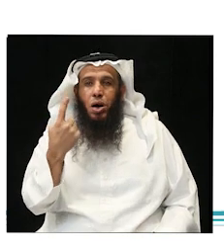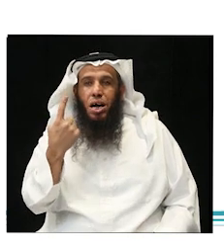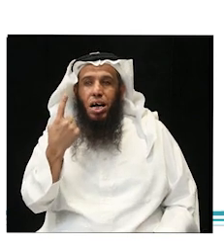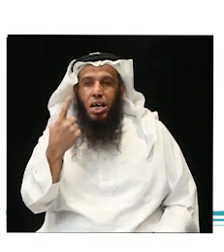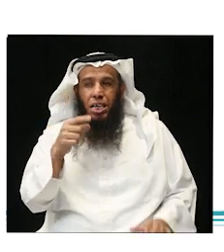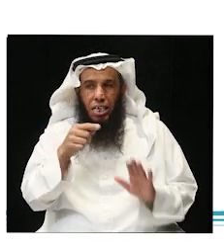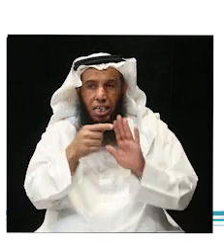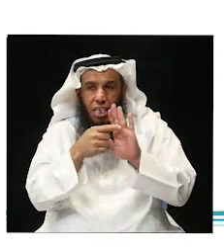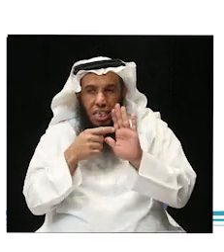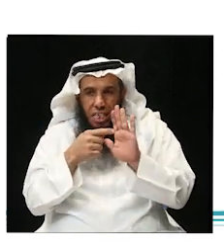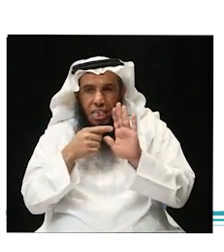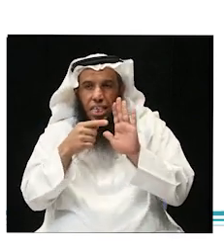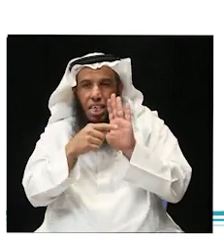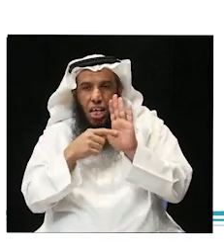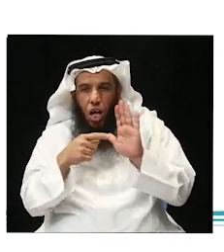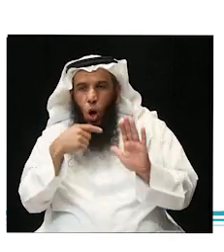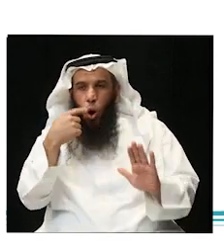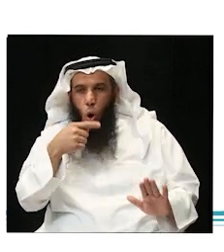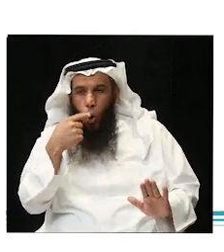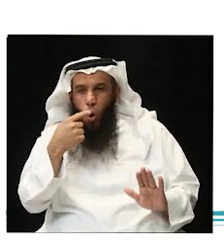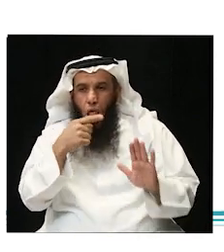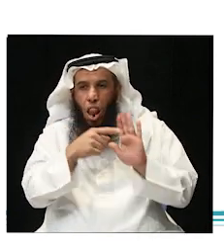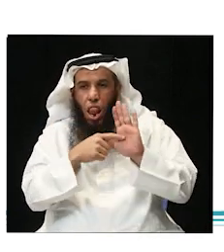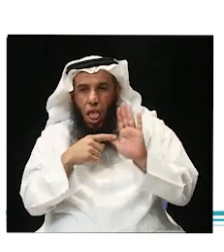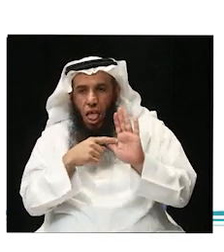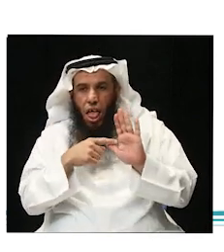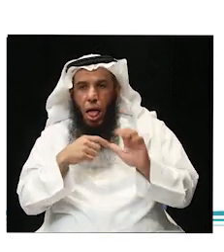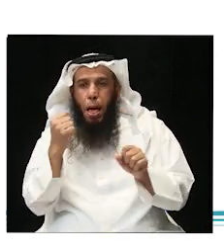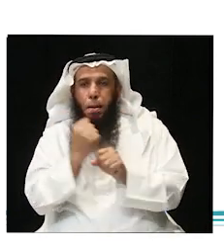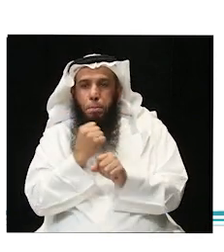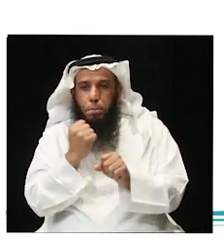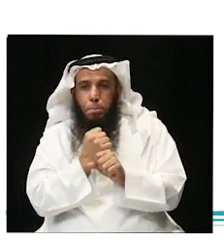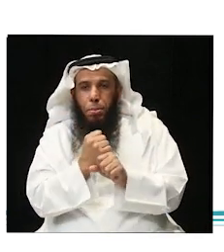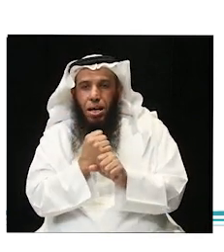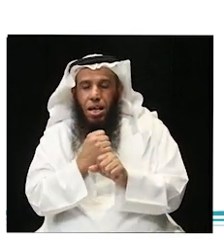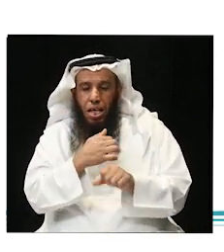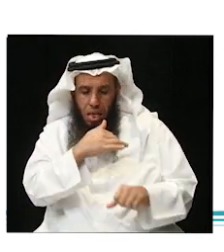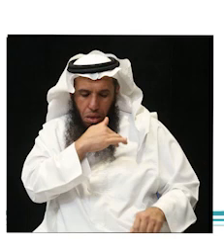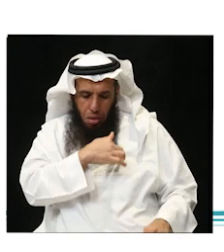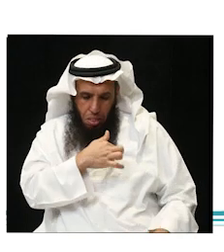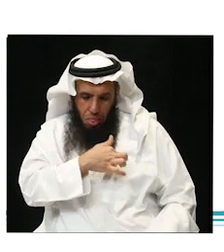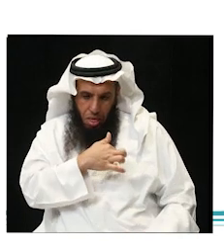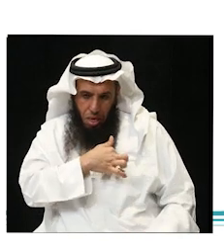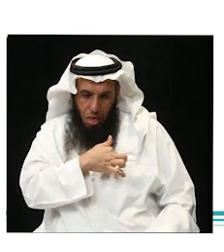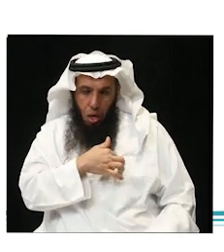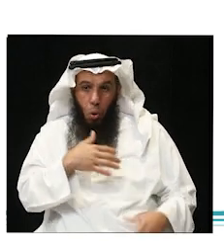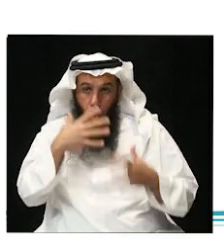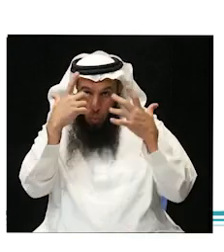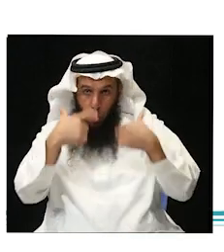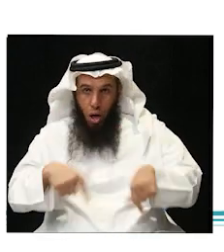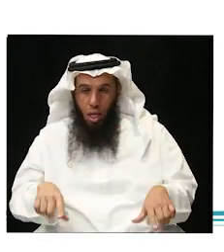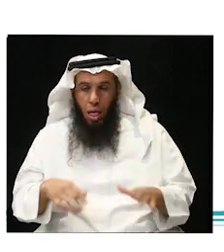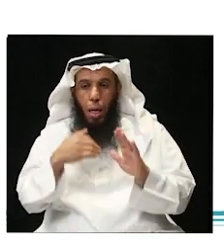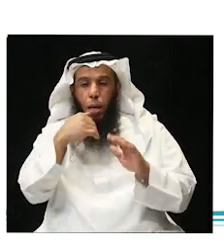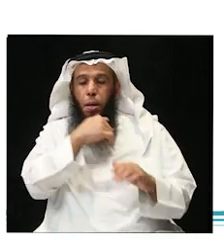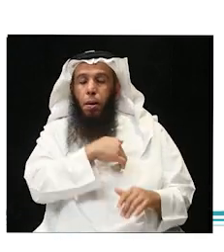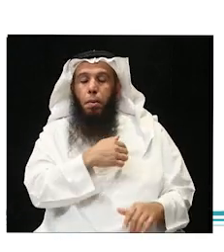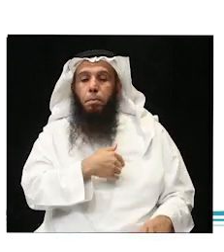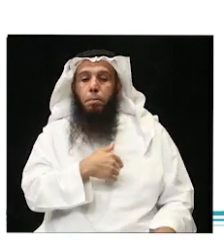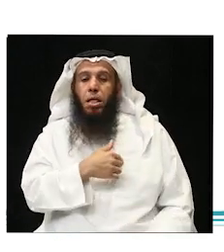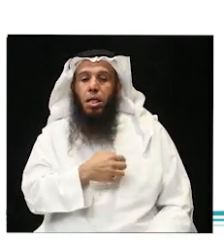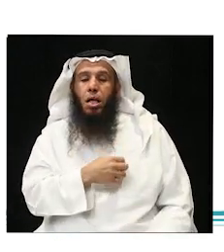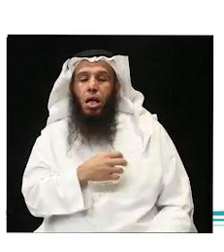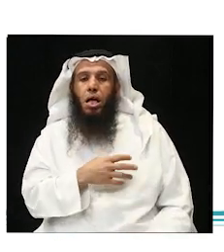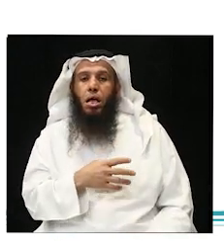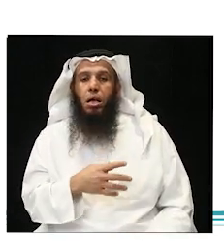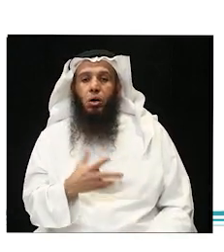الأقوال، 2، الأعمال الباطنة والظاهرة، الأعمال الباطنة والظاهرة. بيجي واحد منكم يسألني